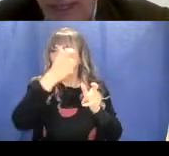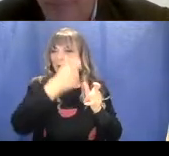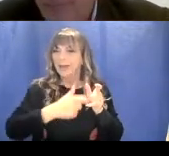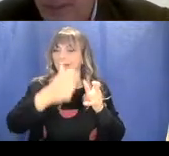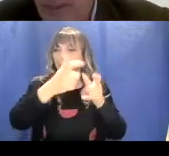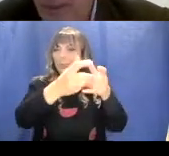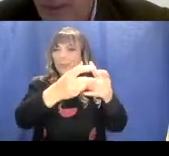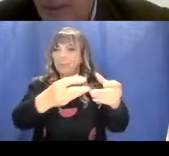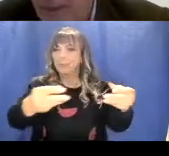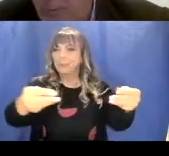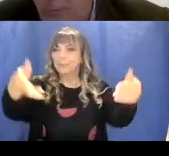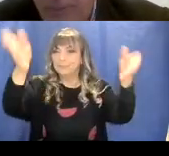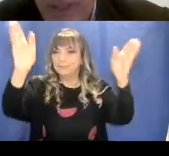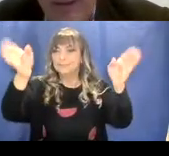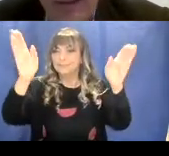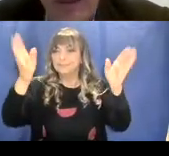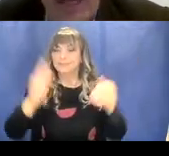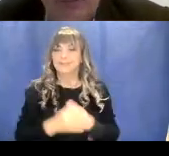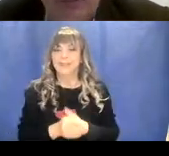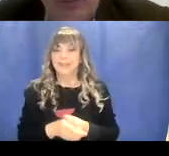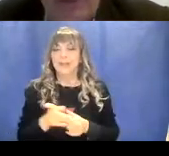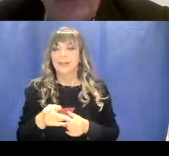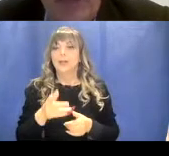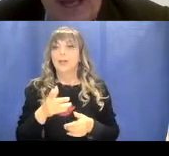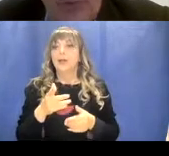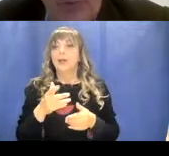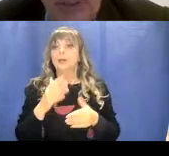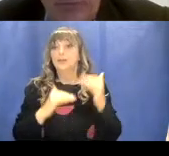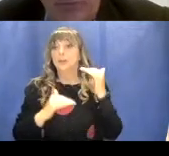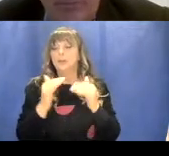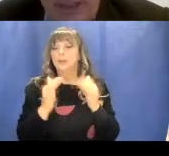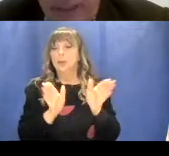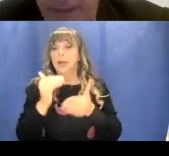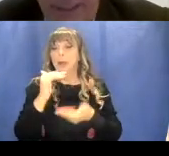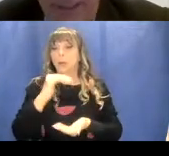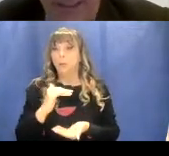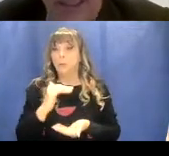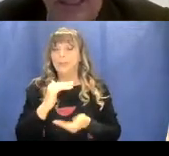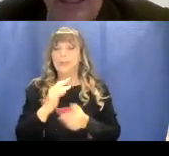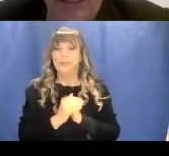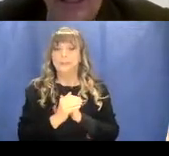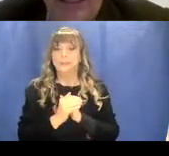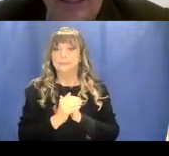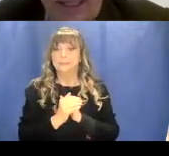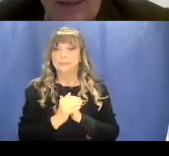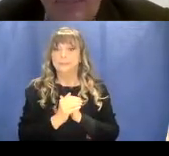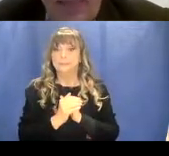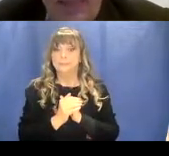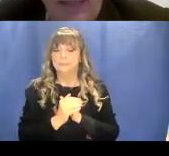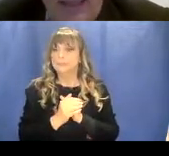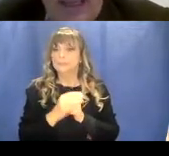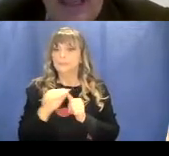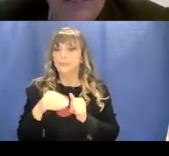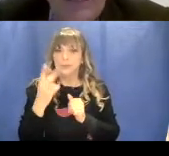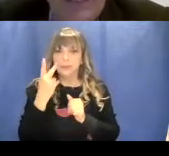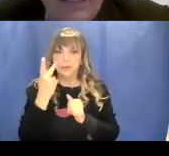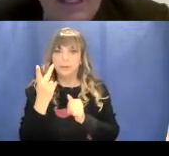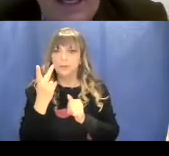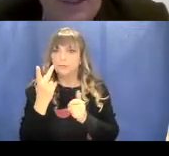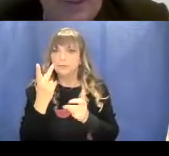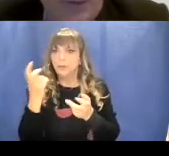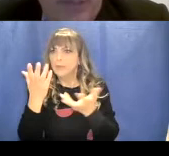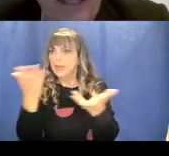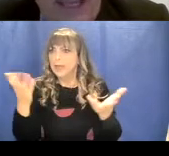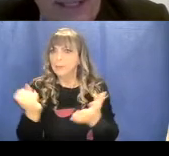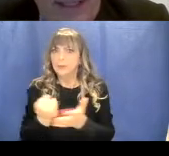in cubi ecco dove troviamo i cubi nella realtà è abbastanza